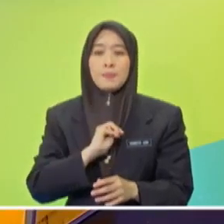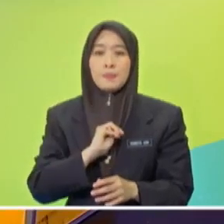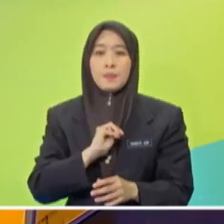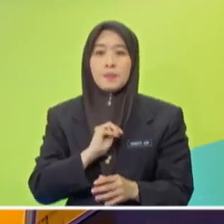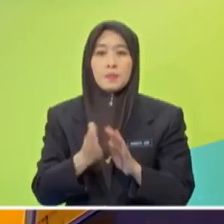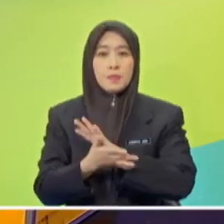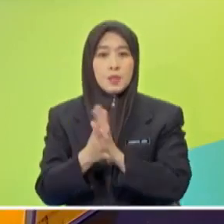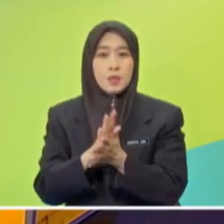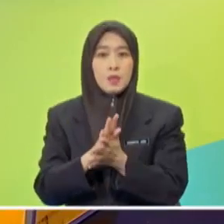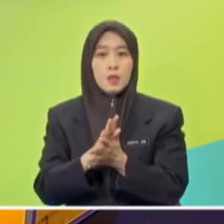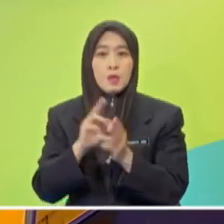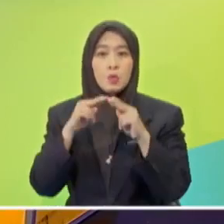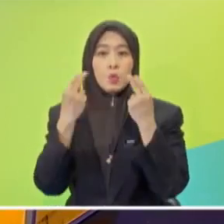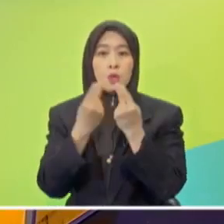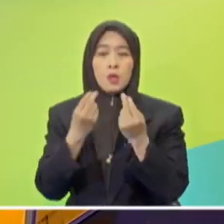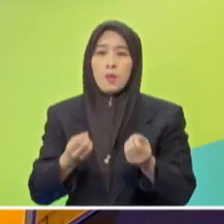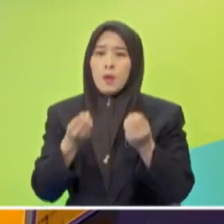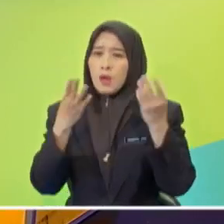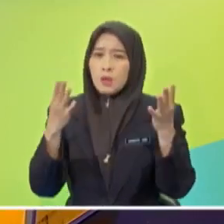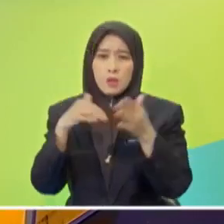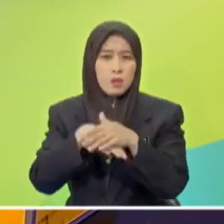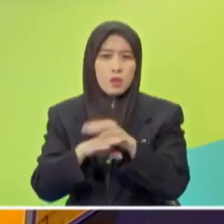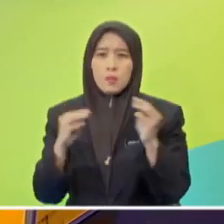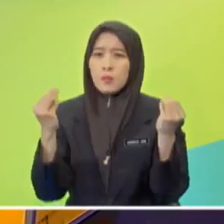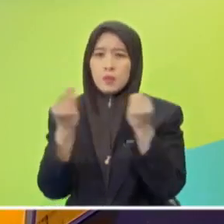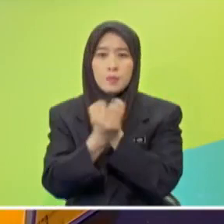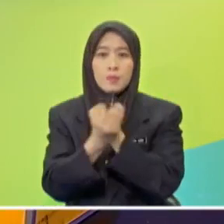melibatkan Yuni ini banyaklah dalam bentuk